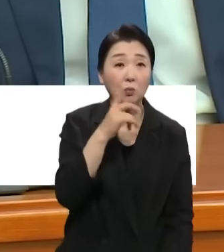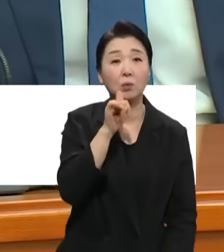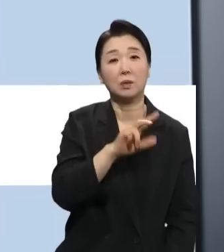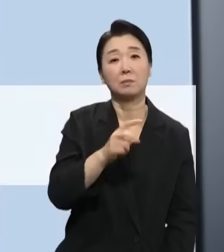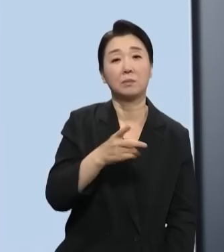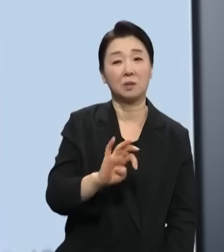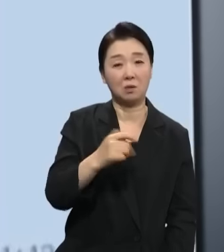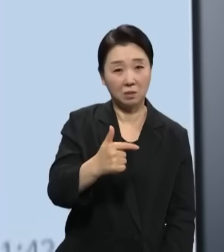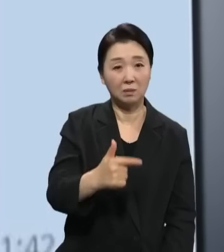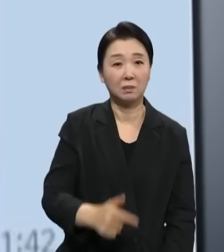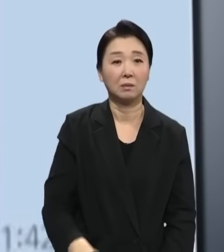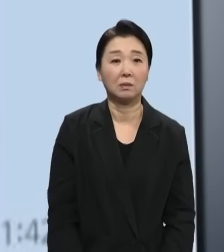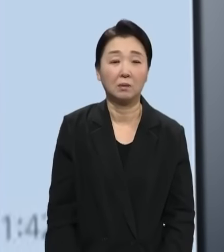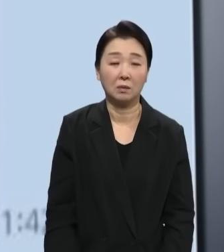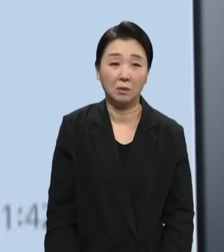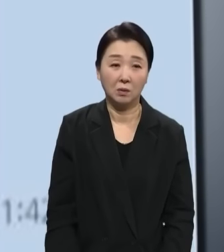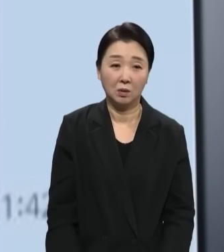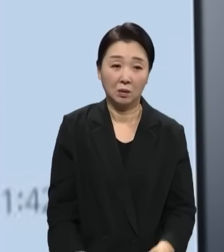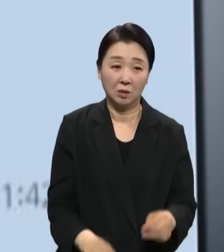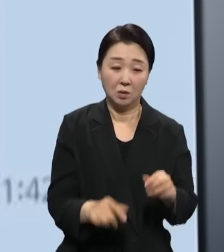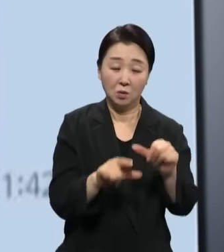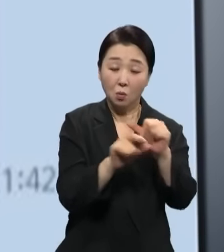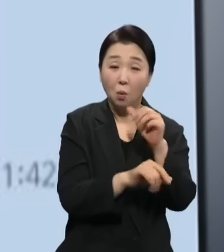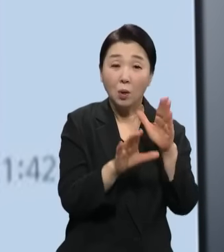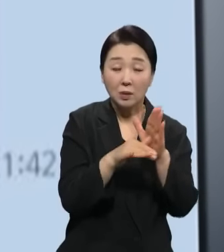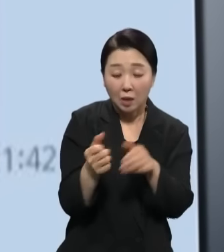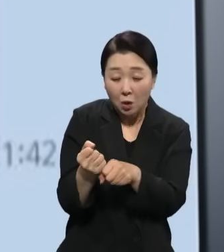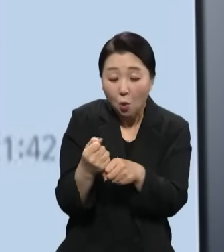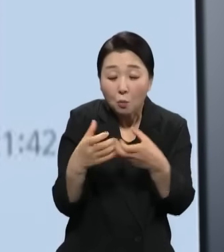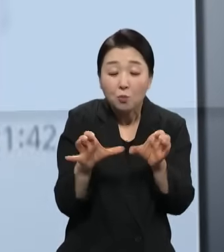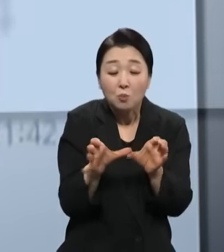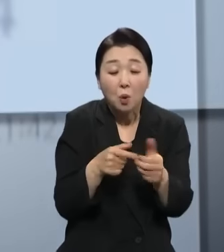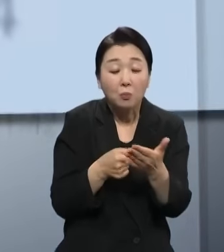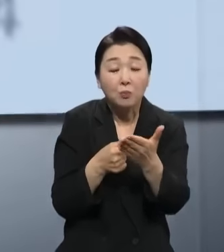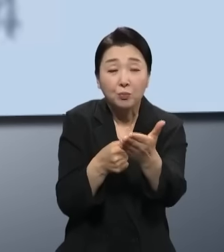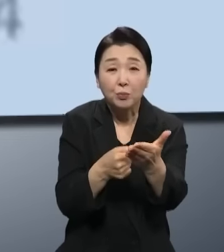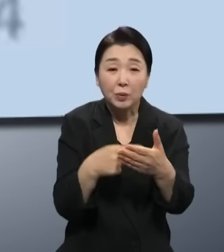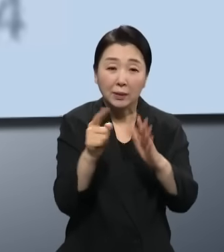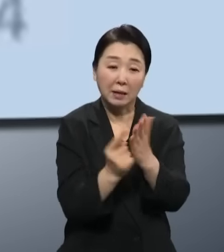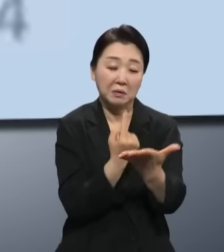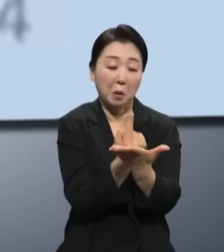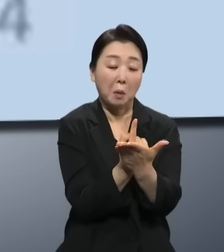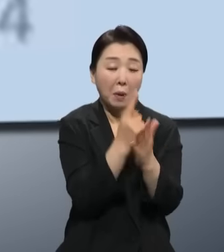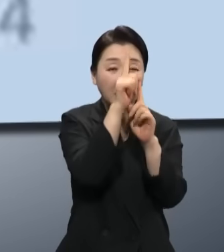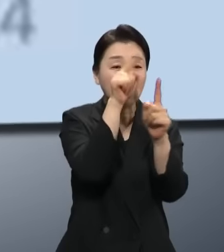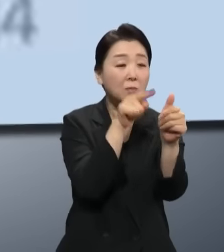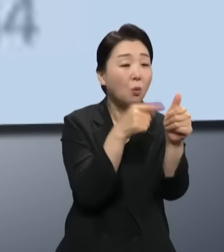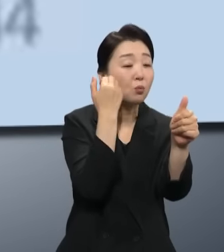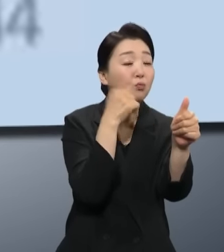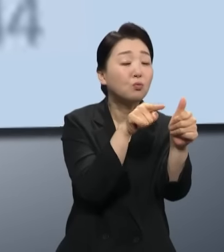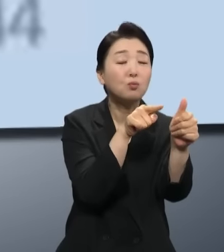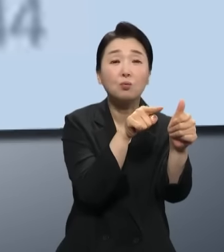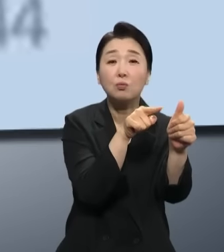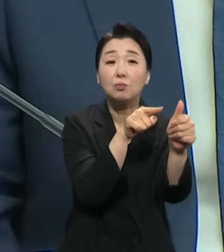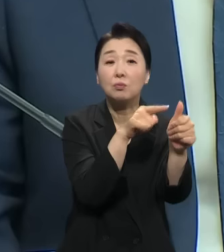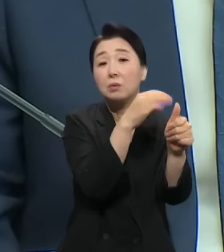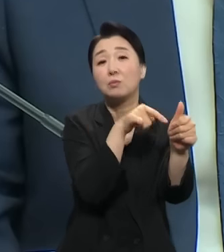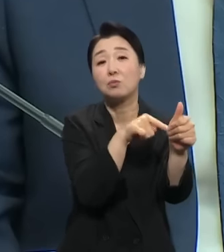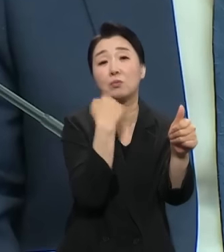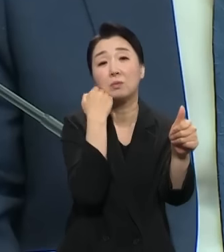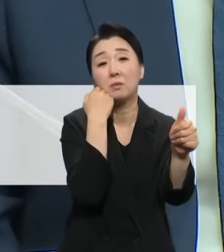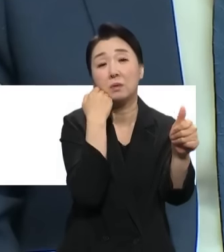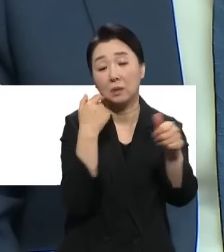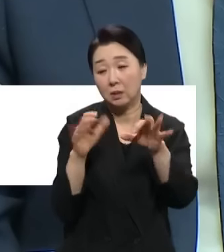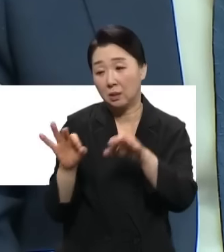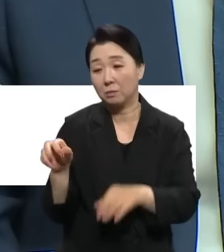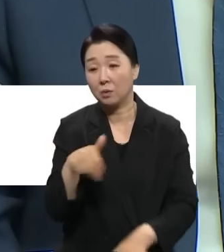임성근입니다. 지난해 5월 골프 모임을 추진한 단체 대화방에 들어와 있던 이모 씨가 어떤 사람인지도 말했습니다.